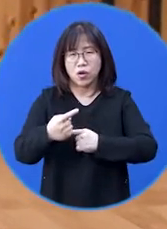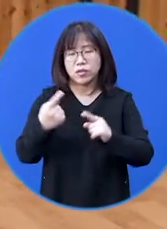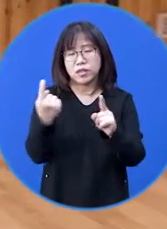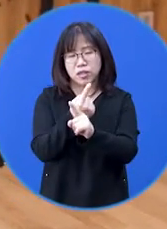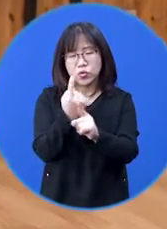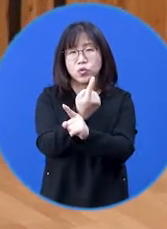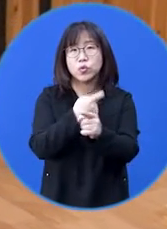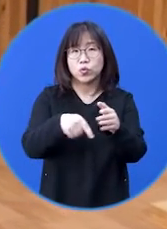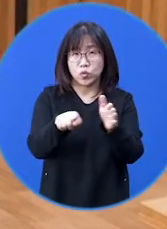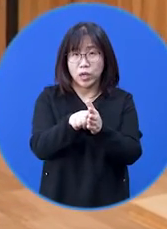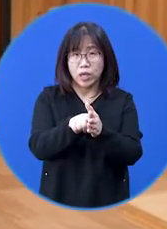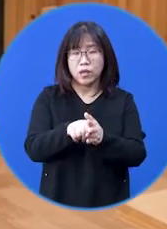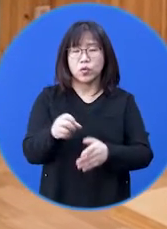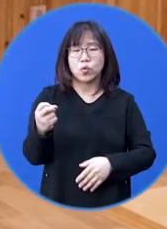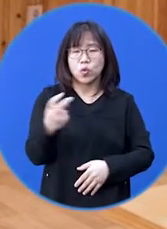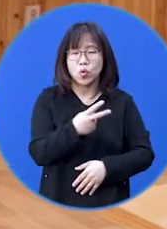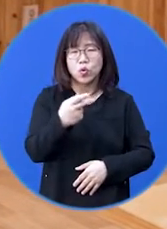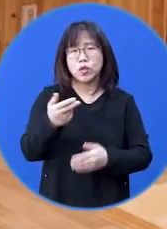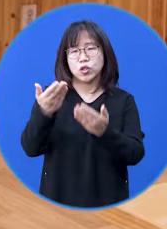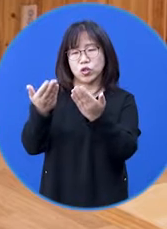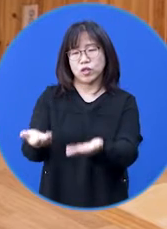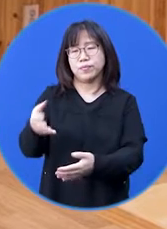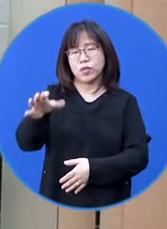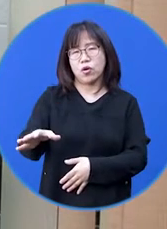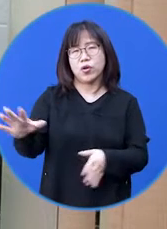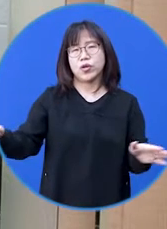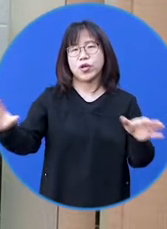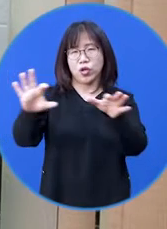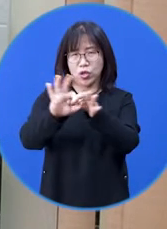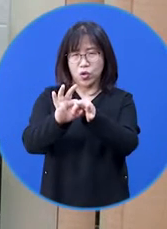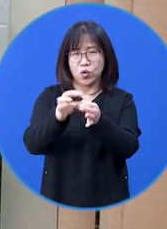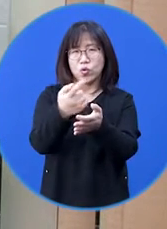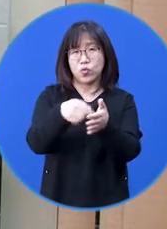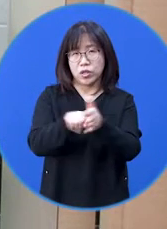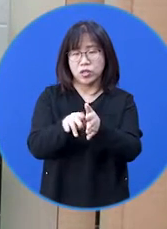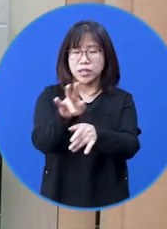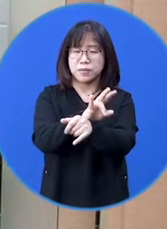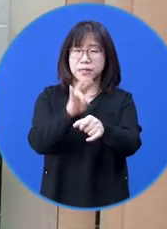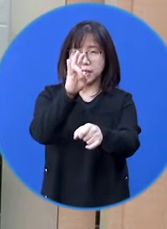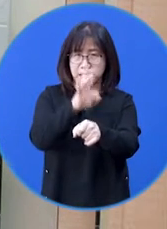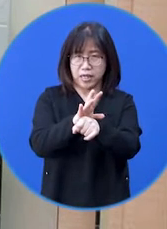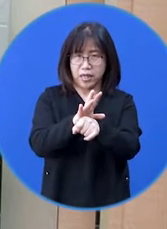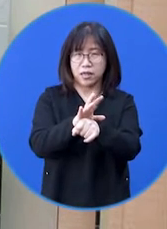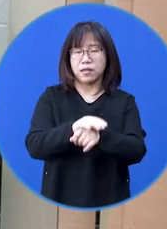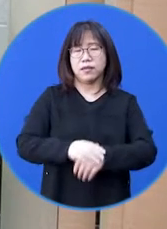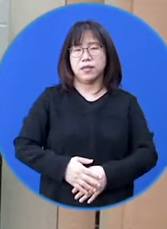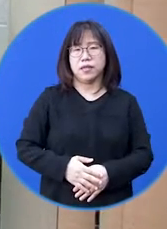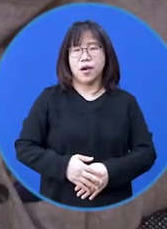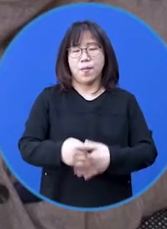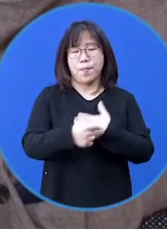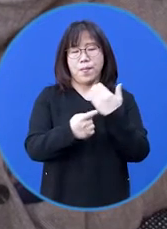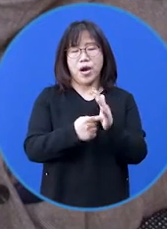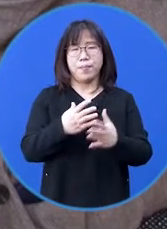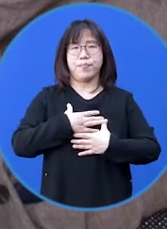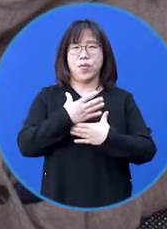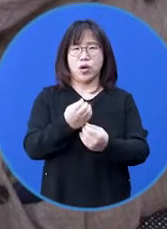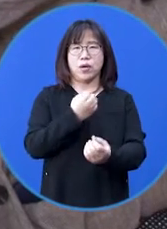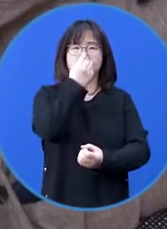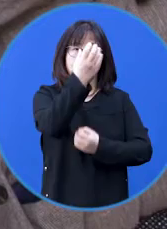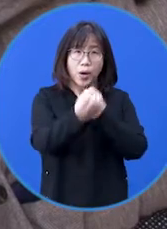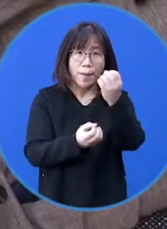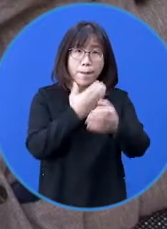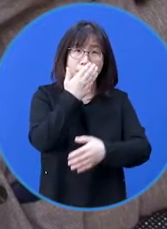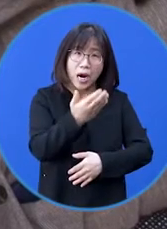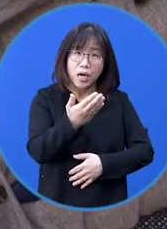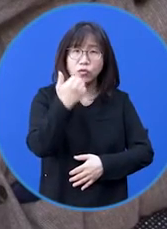또한 다른 쉼터로 연계해주는 다리 역할을 하며 24시간 운영합니다. 특히 대상자들이 친근하게 마음을 털어놓을